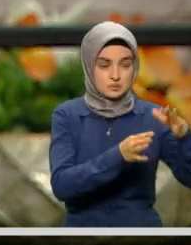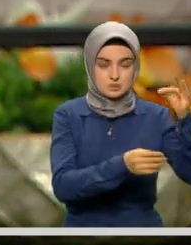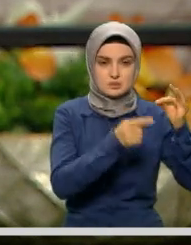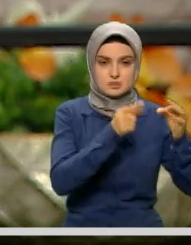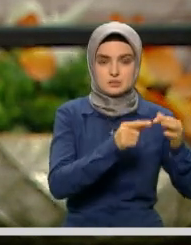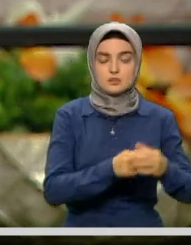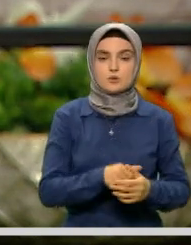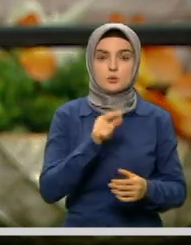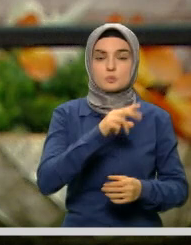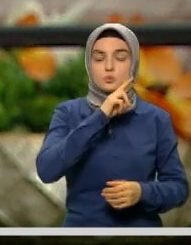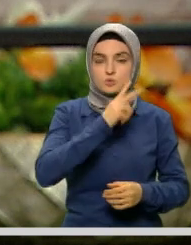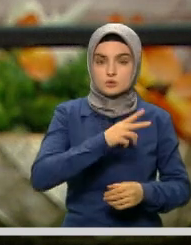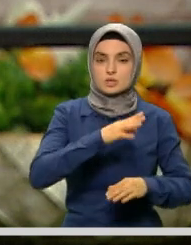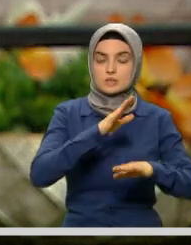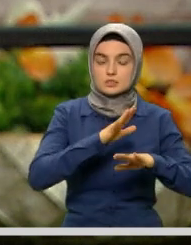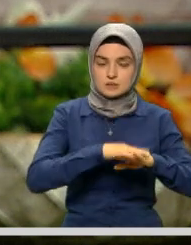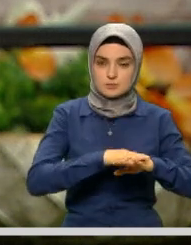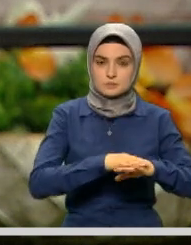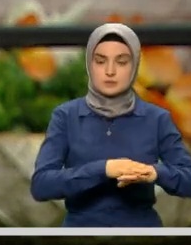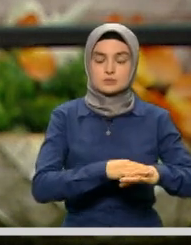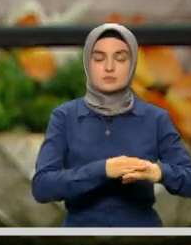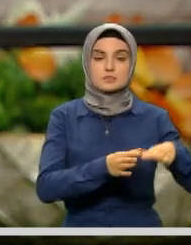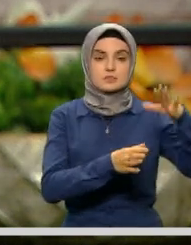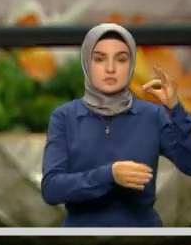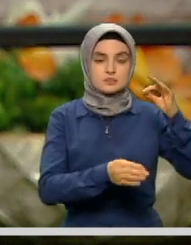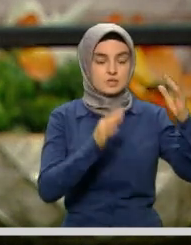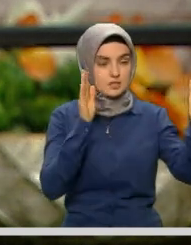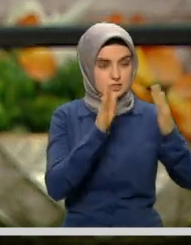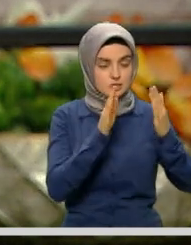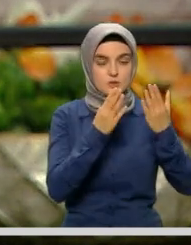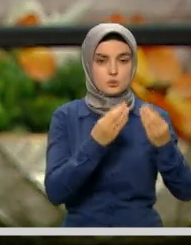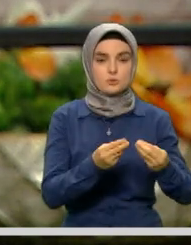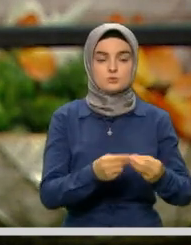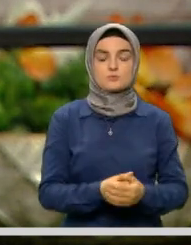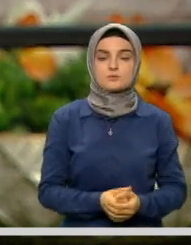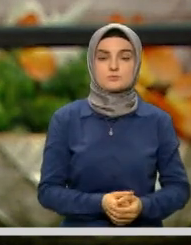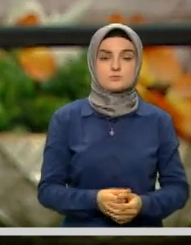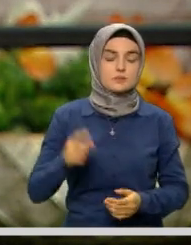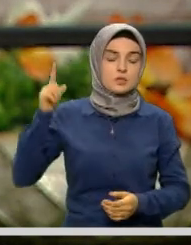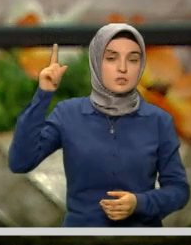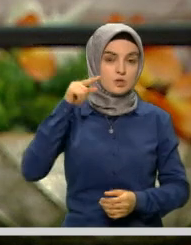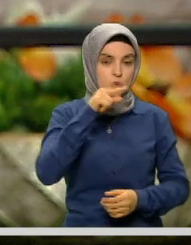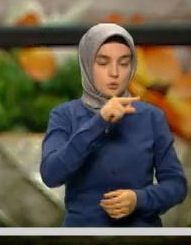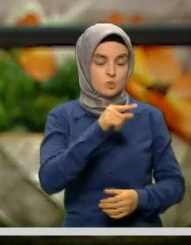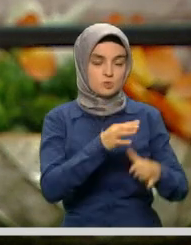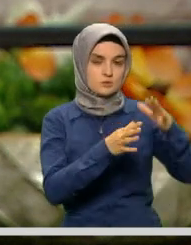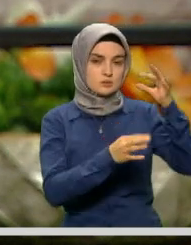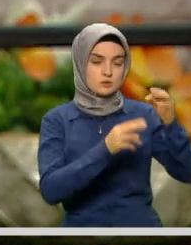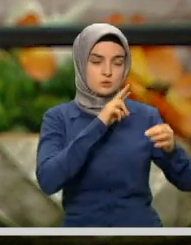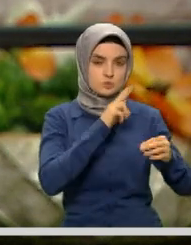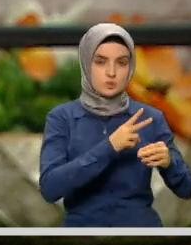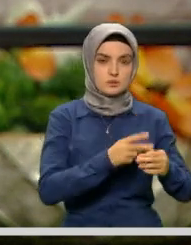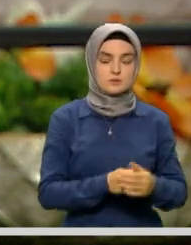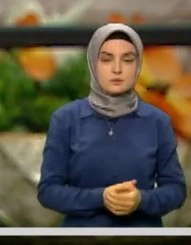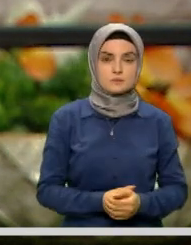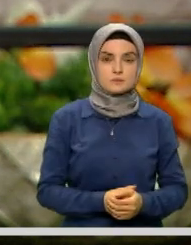bu günahı işlediği kişiyle karşı karşıya gelir. Ve Allah ne yapar? O kişinin günahından,